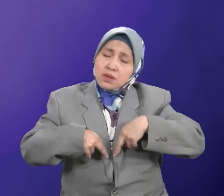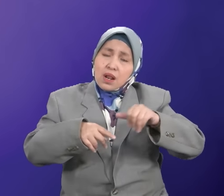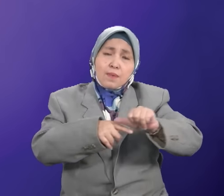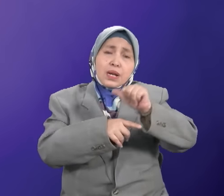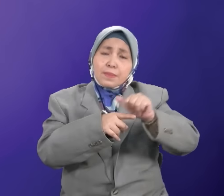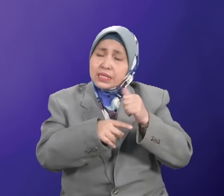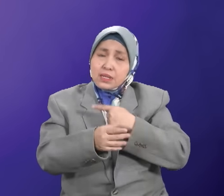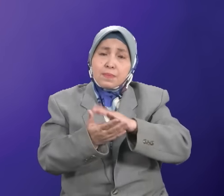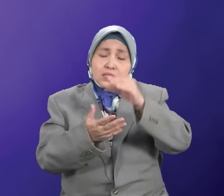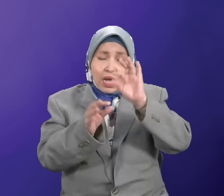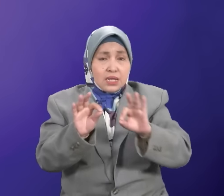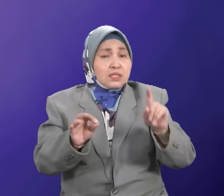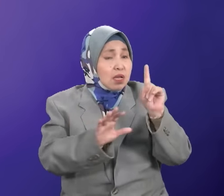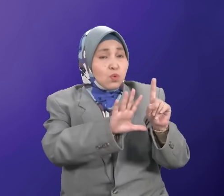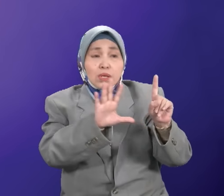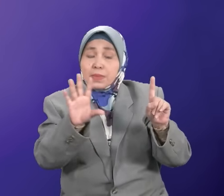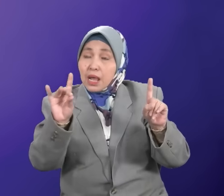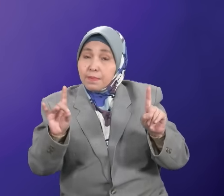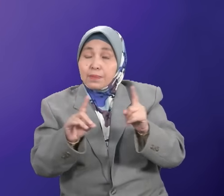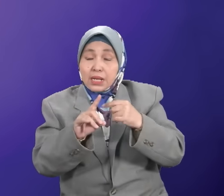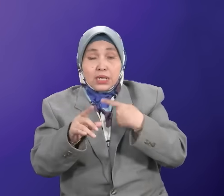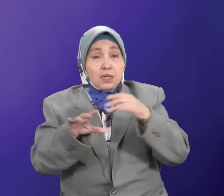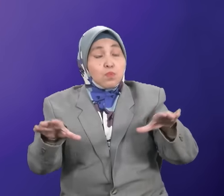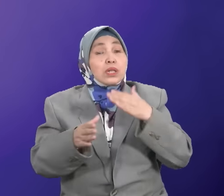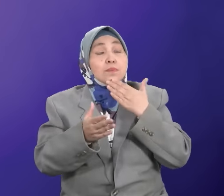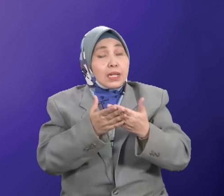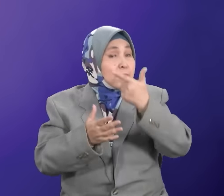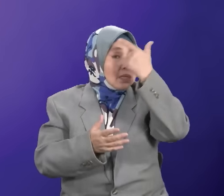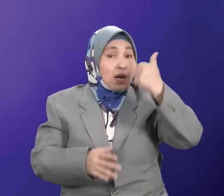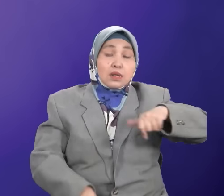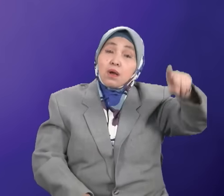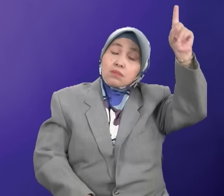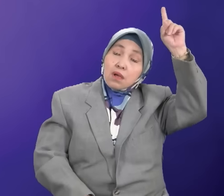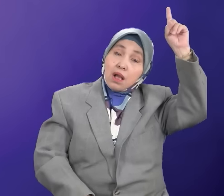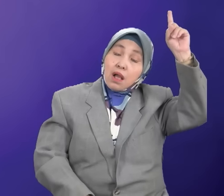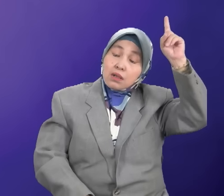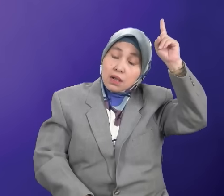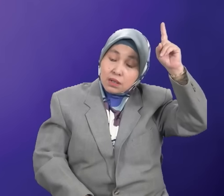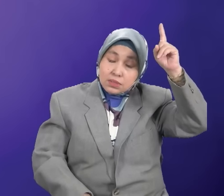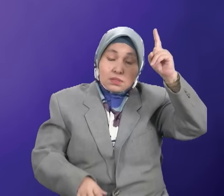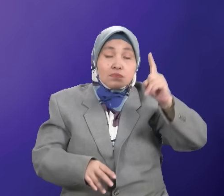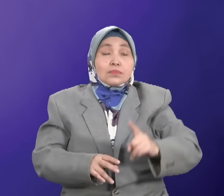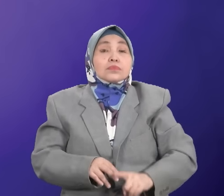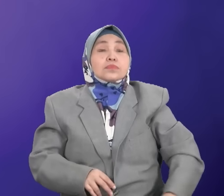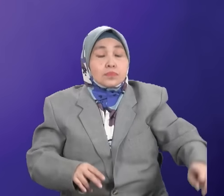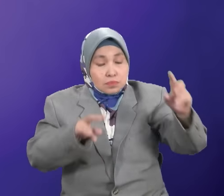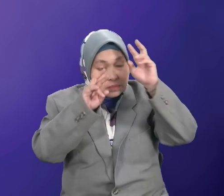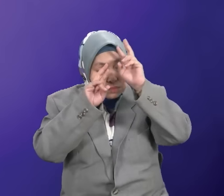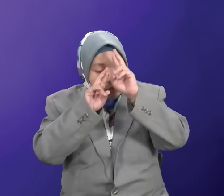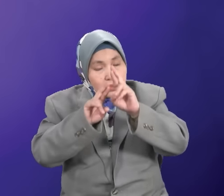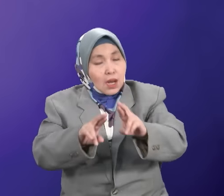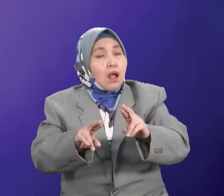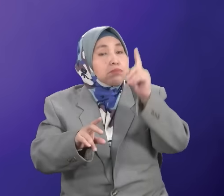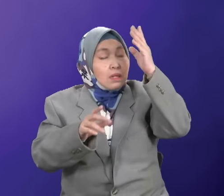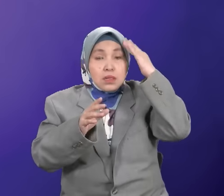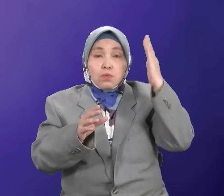yang kita belajar dalam ayat 158 bila kita bobok kebaikan karena Allah Allah akan menghargai Allah tahu macam mana nak